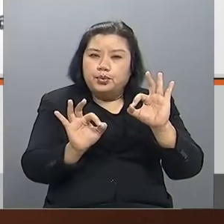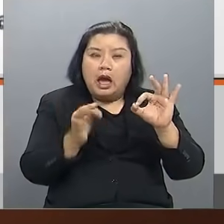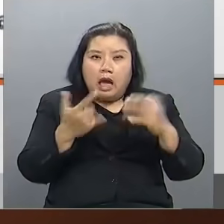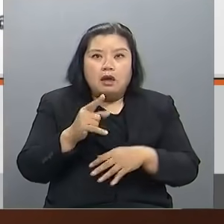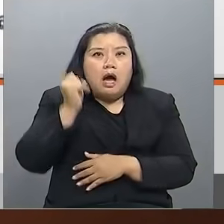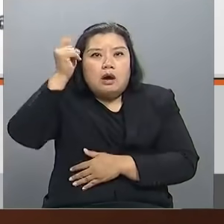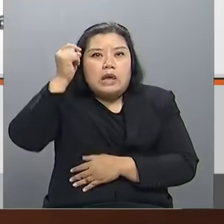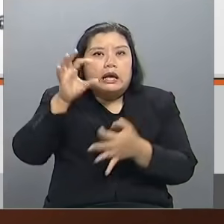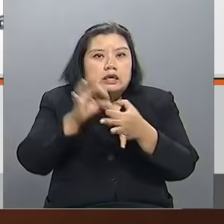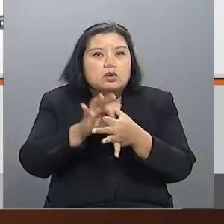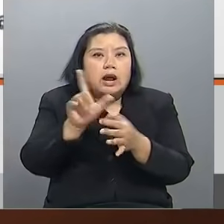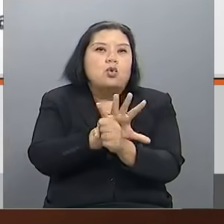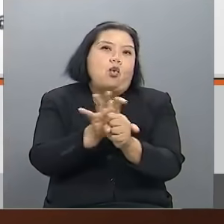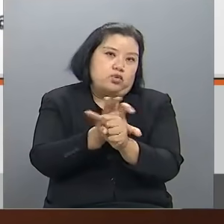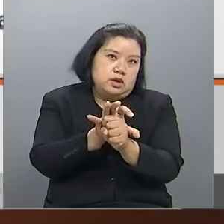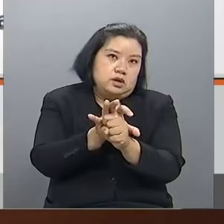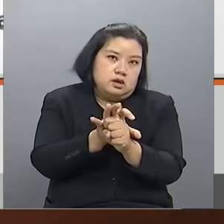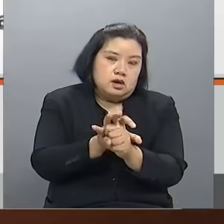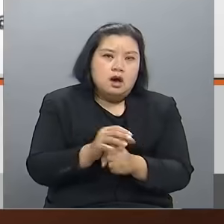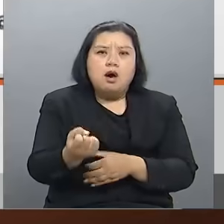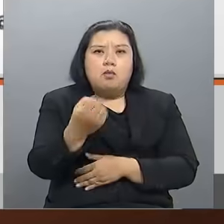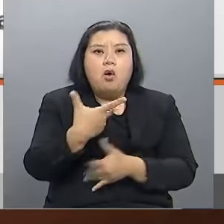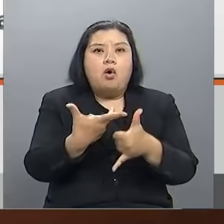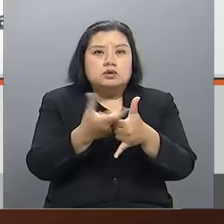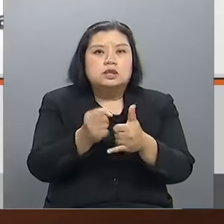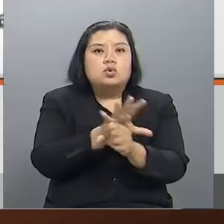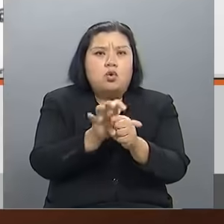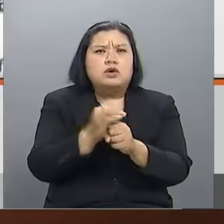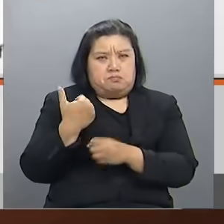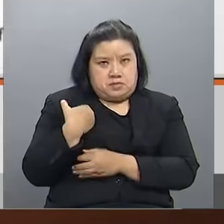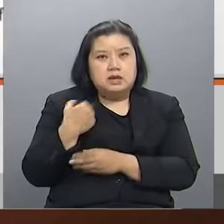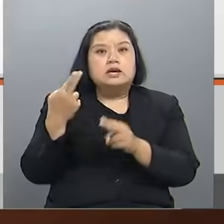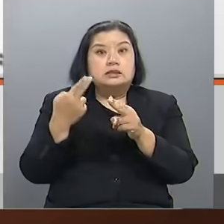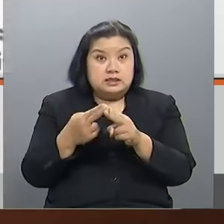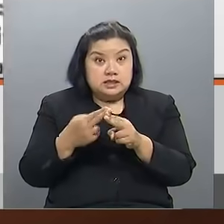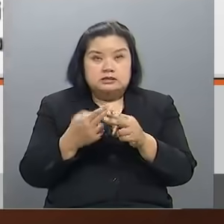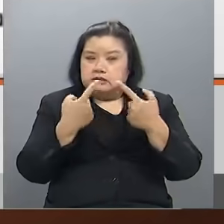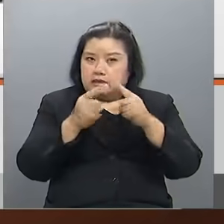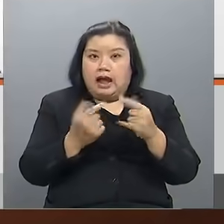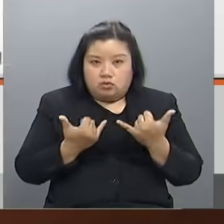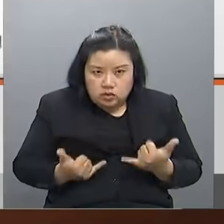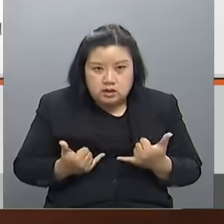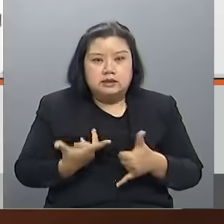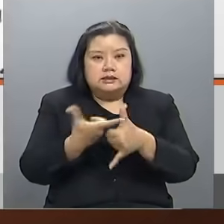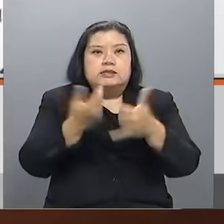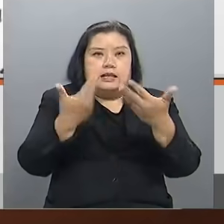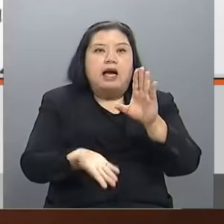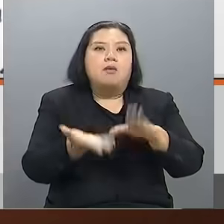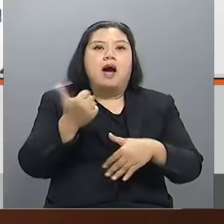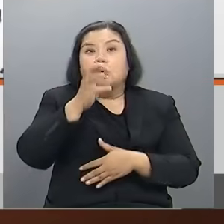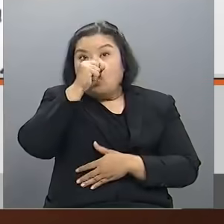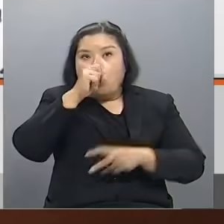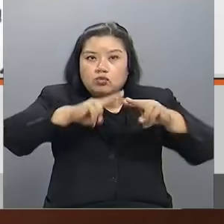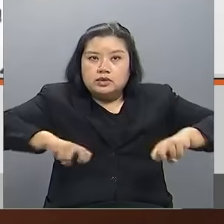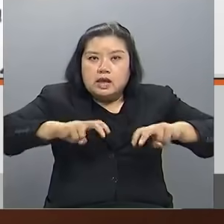19โดยระบุว่าวัคซีนมีหลายชนิดขณะนี้นะคะที่อนุญาตให้ใช้ในมนุษย์ที่ผ่านการทดลองนั้นก็มีอยู่ 3กลุ่ม